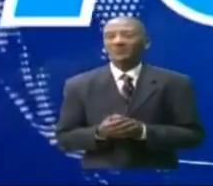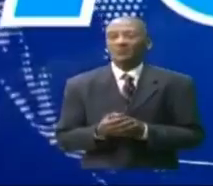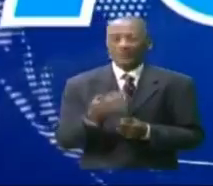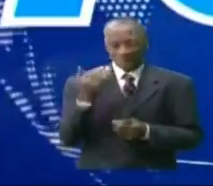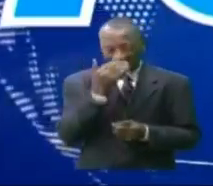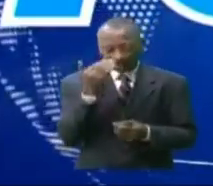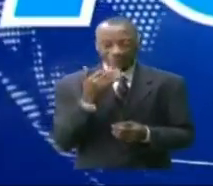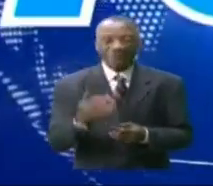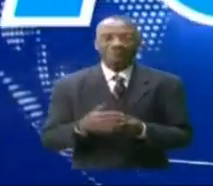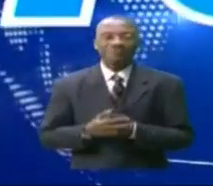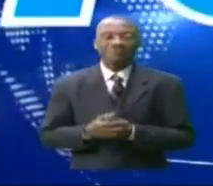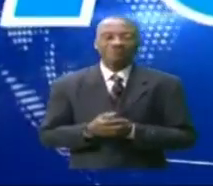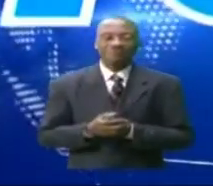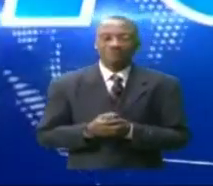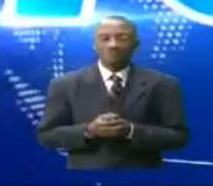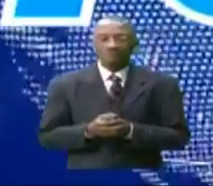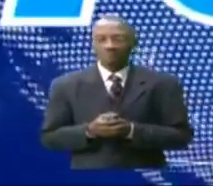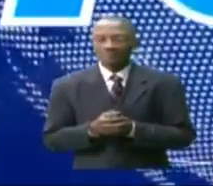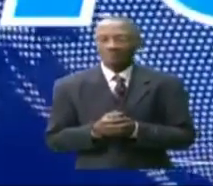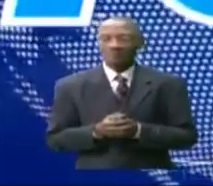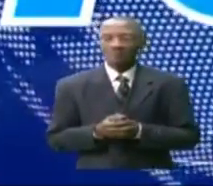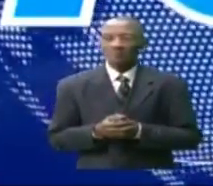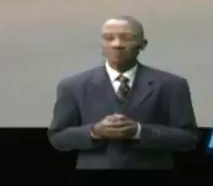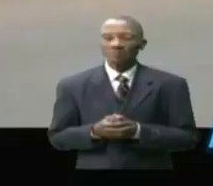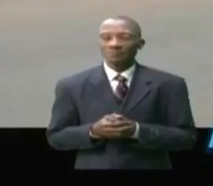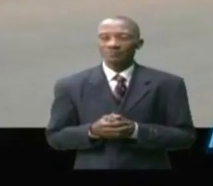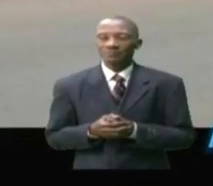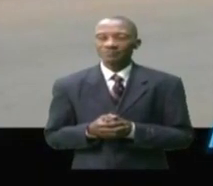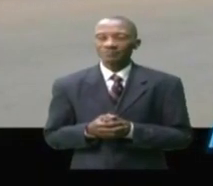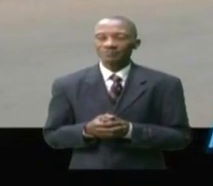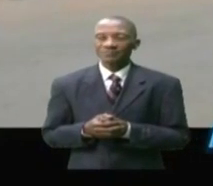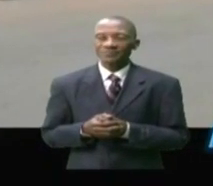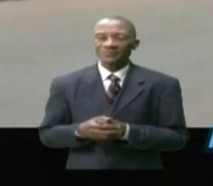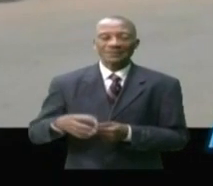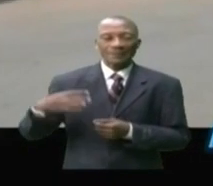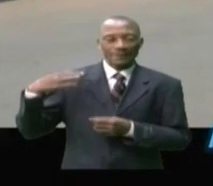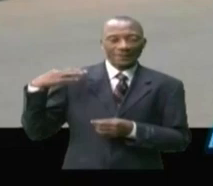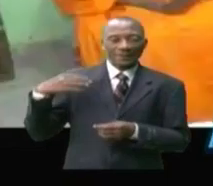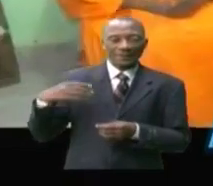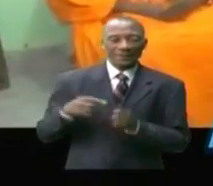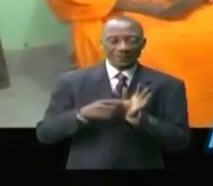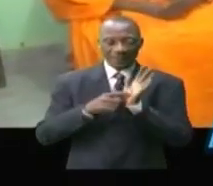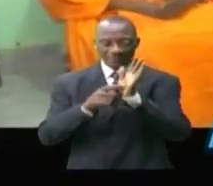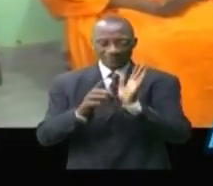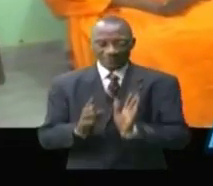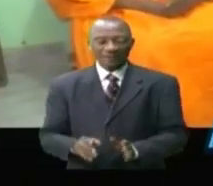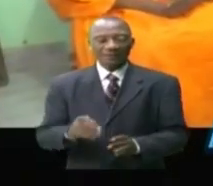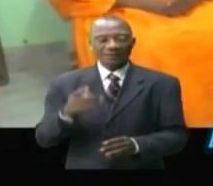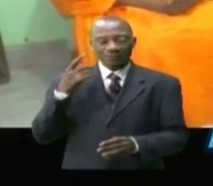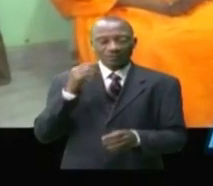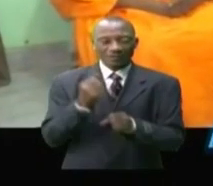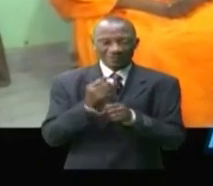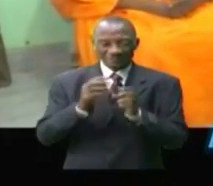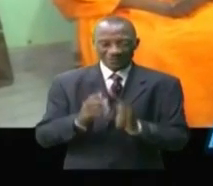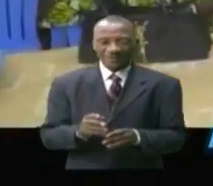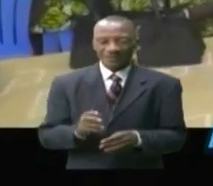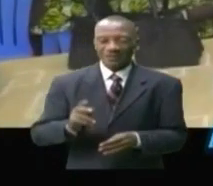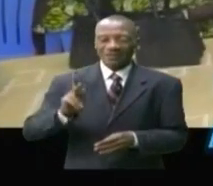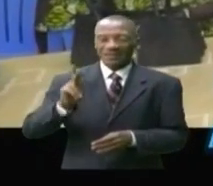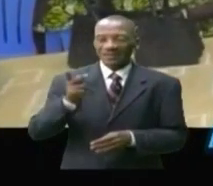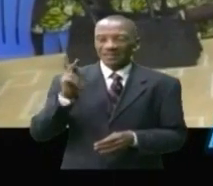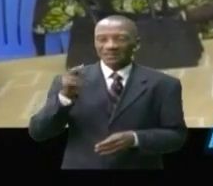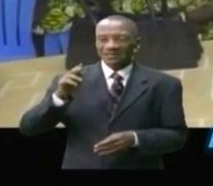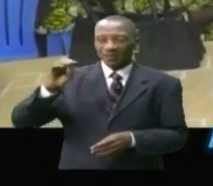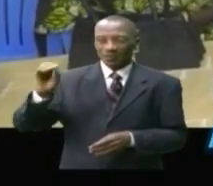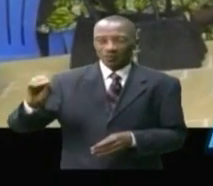reportage des Léon Omodo et des Kabangou. Délégation syndicale de la CNSS Kassai Oriental, élue démocratiquement le 7